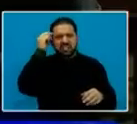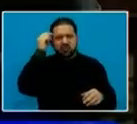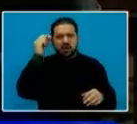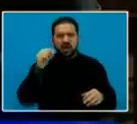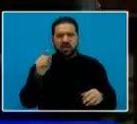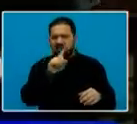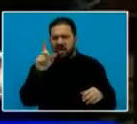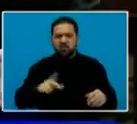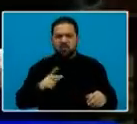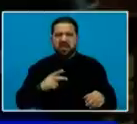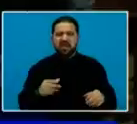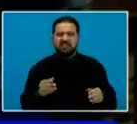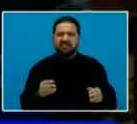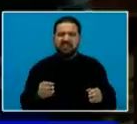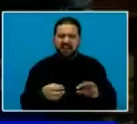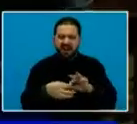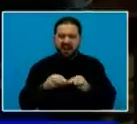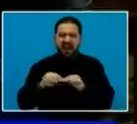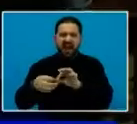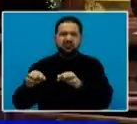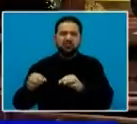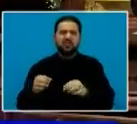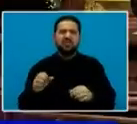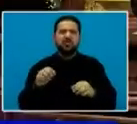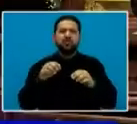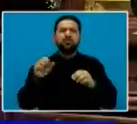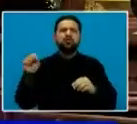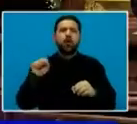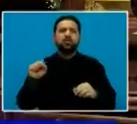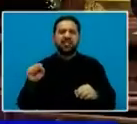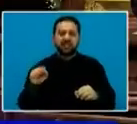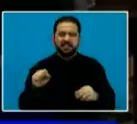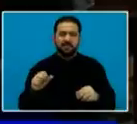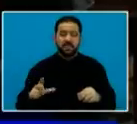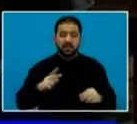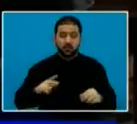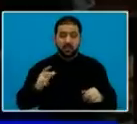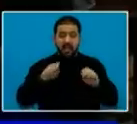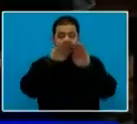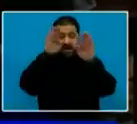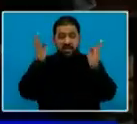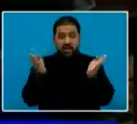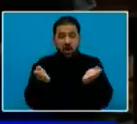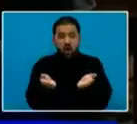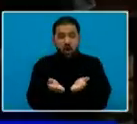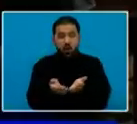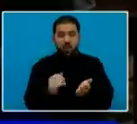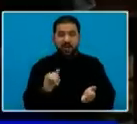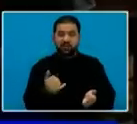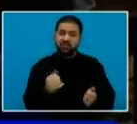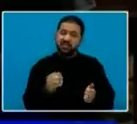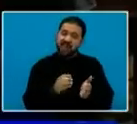societății. Din suntem păcate, în lume. Suntem în lume și suntem datori să le luăm cum grano salis,